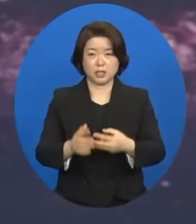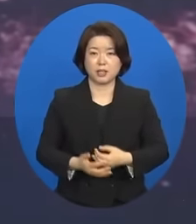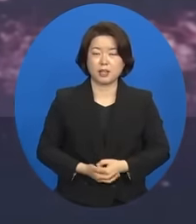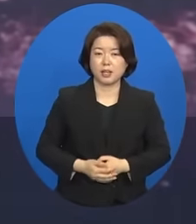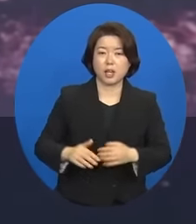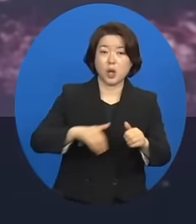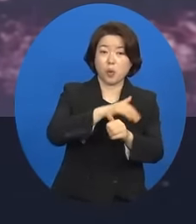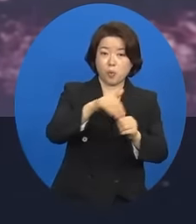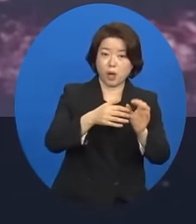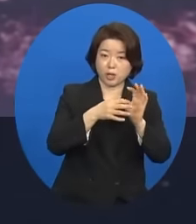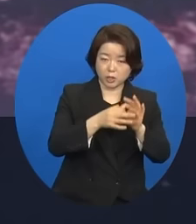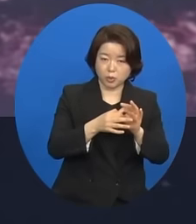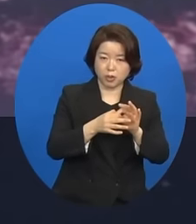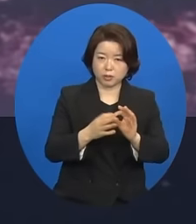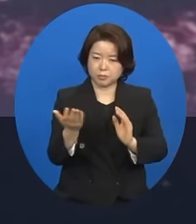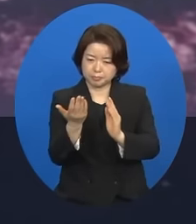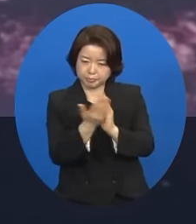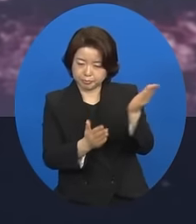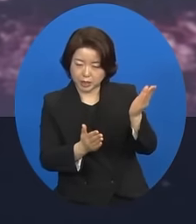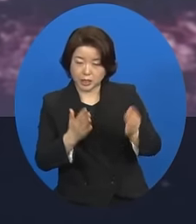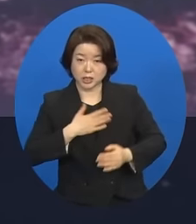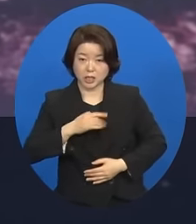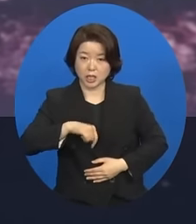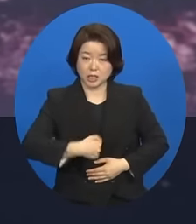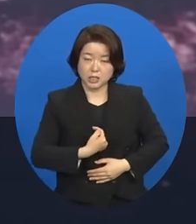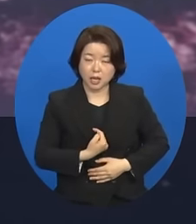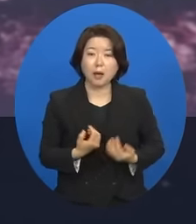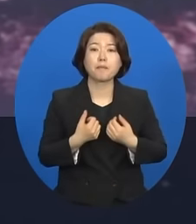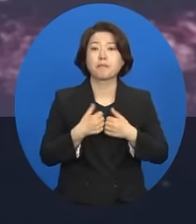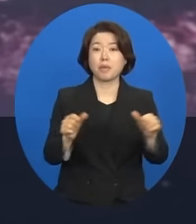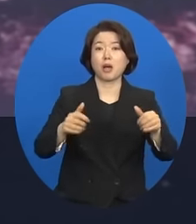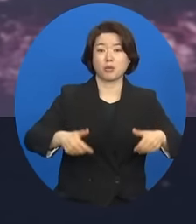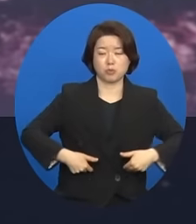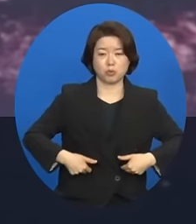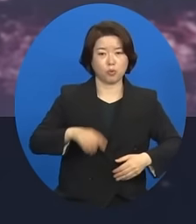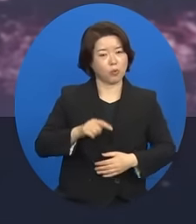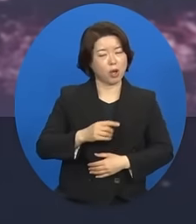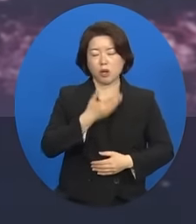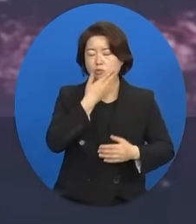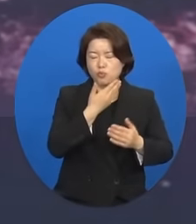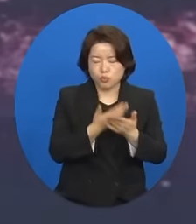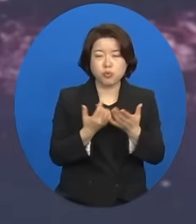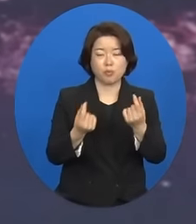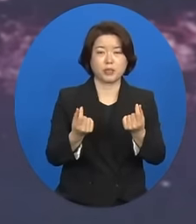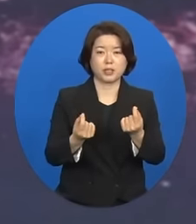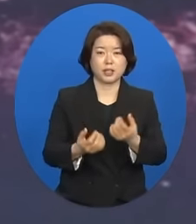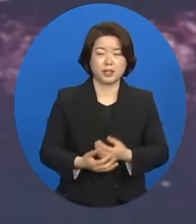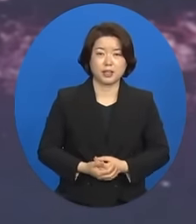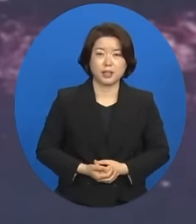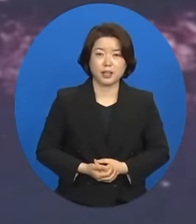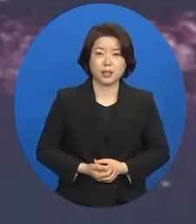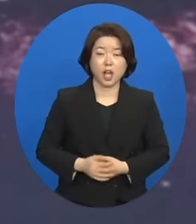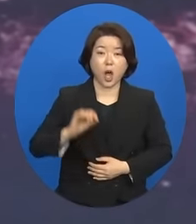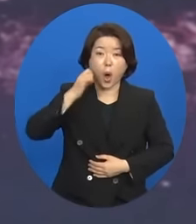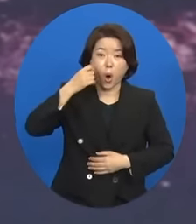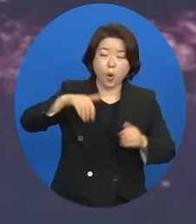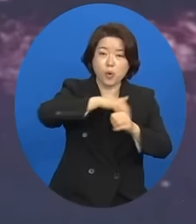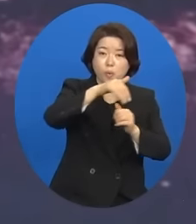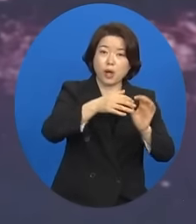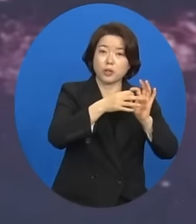환경을 통해 모순적인 자가 깨져야 된다 이거 굉장히 중요한 포인트입니다 우리 어려운 환경을